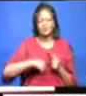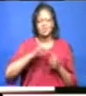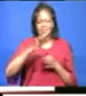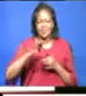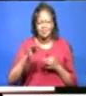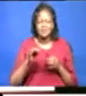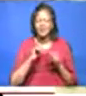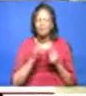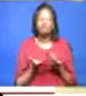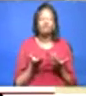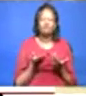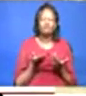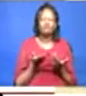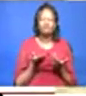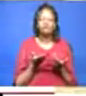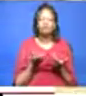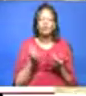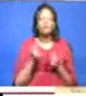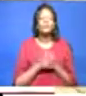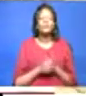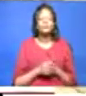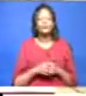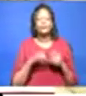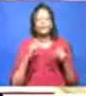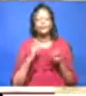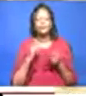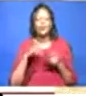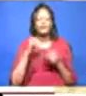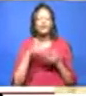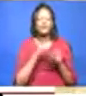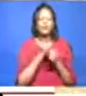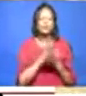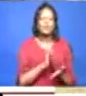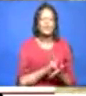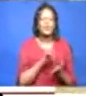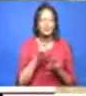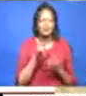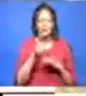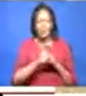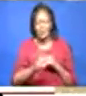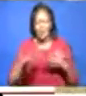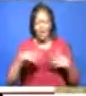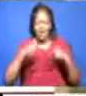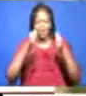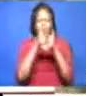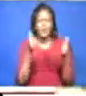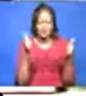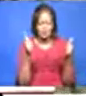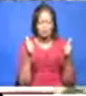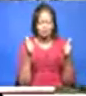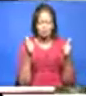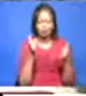around Barigoni. Wafugaji wamehimizwa kuchukua fursa hiyo kuhakikisha kwamba mifugo wao wana afya njema licha ya makali ya